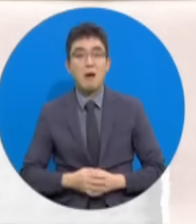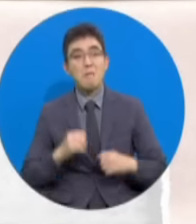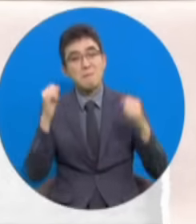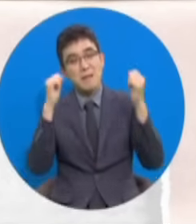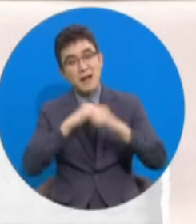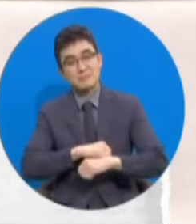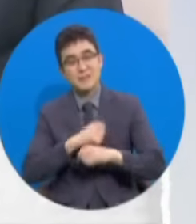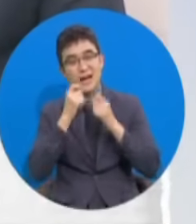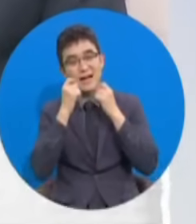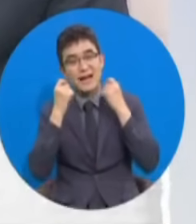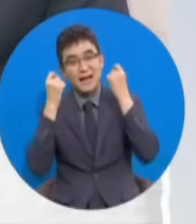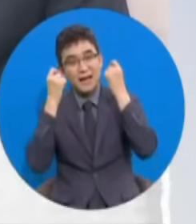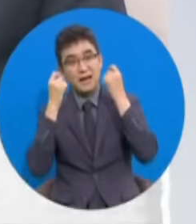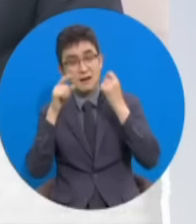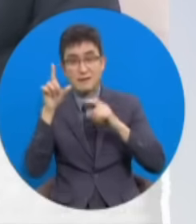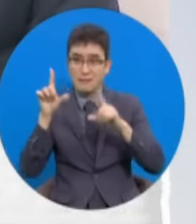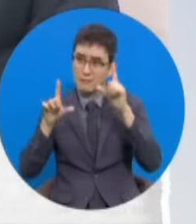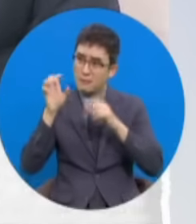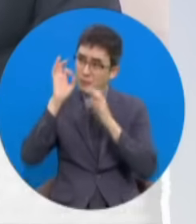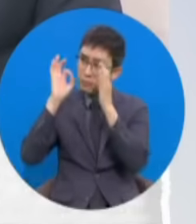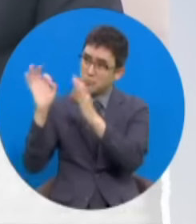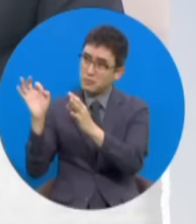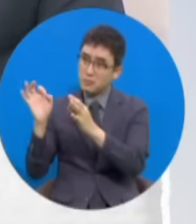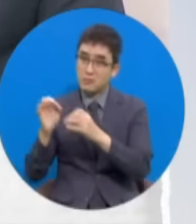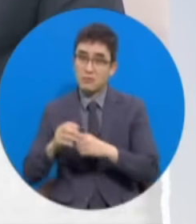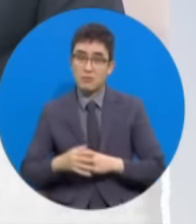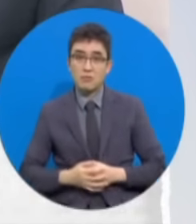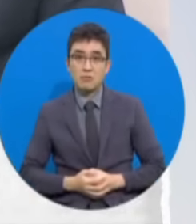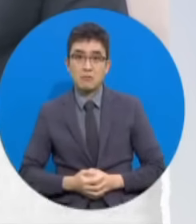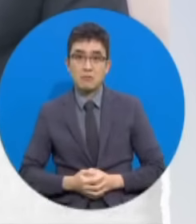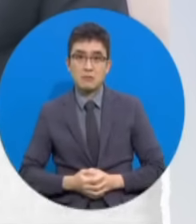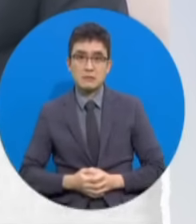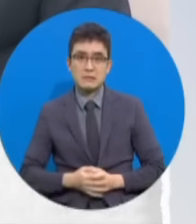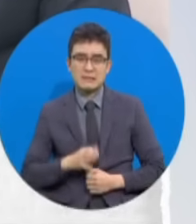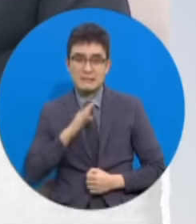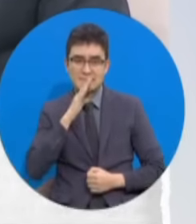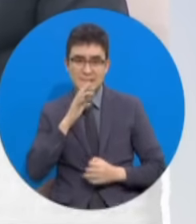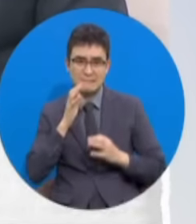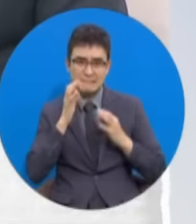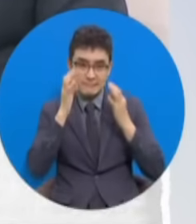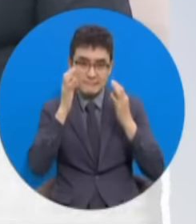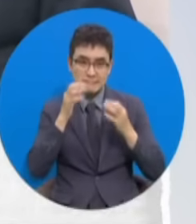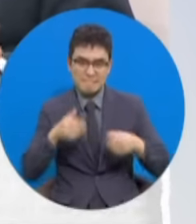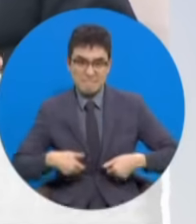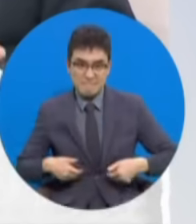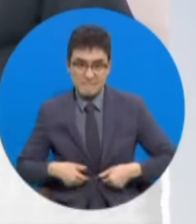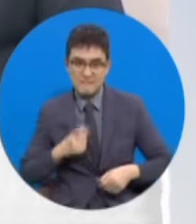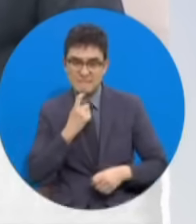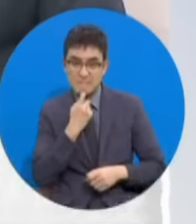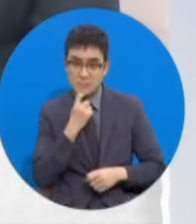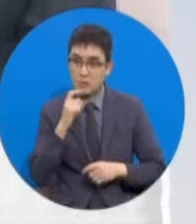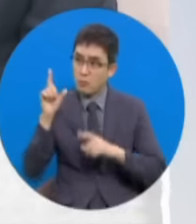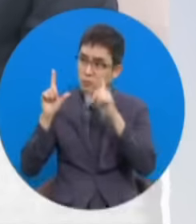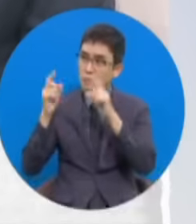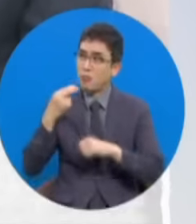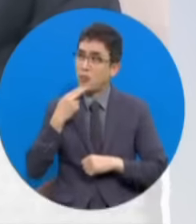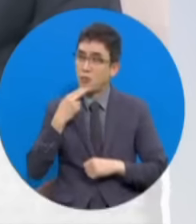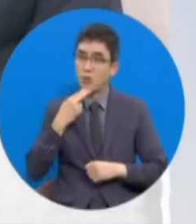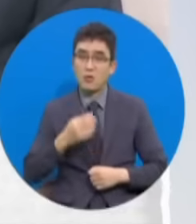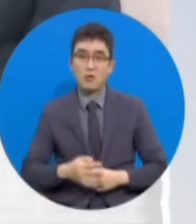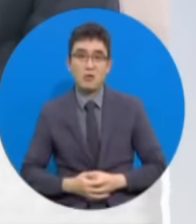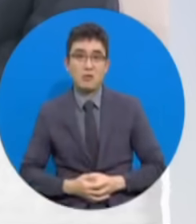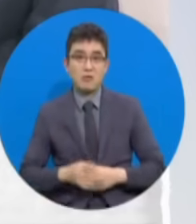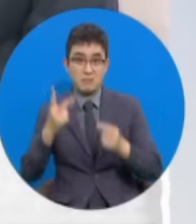이렇게 얘기하는 것에서 이 정말 이렇게 절실함을 별로 못 느낀다라고 하는 부분들이 있고요. 두 번째는